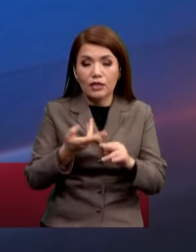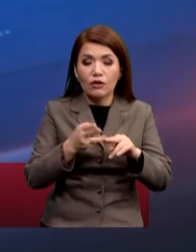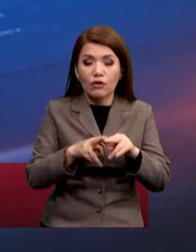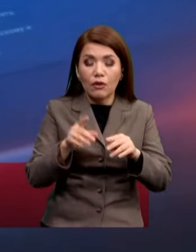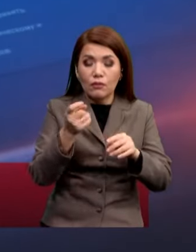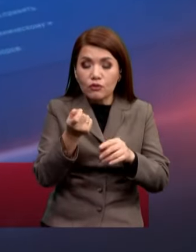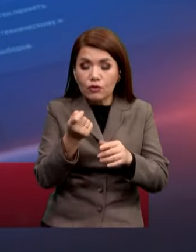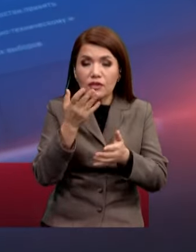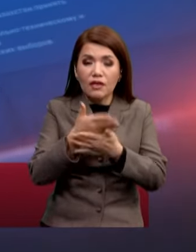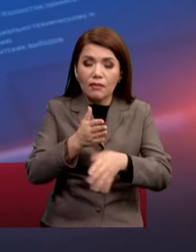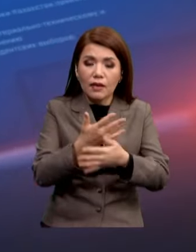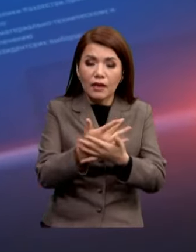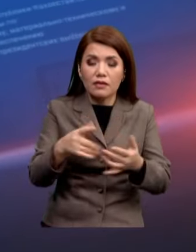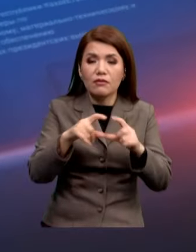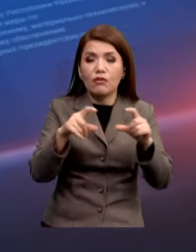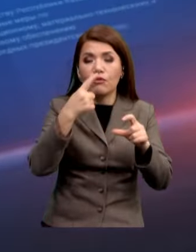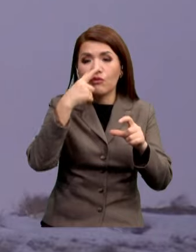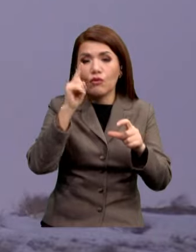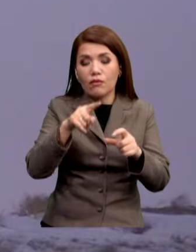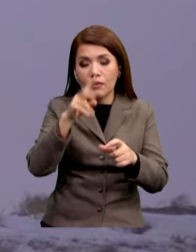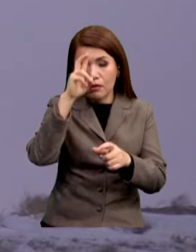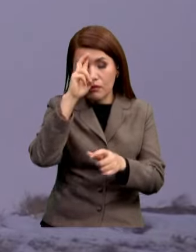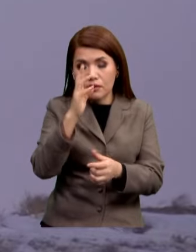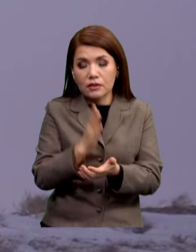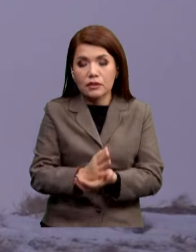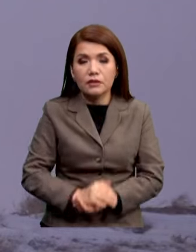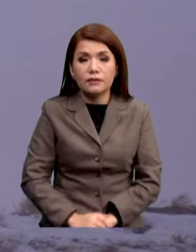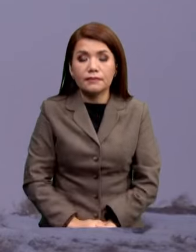деталь автобуса с номером госрегистрации.